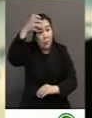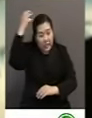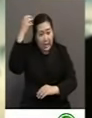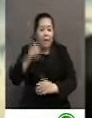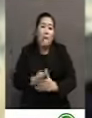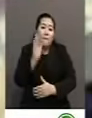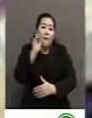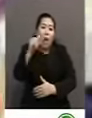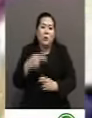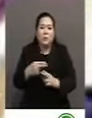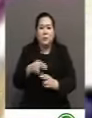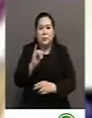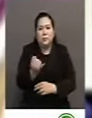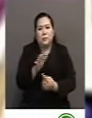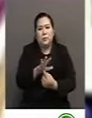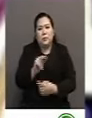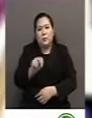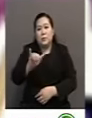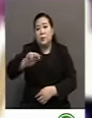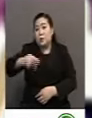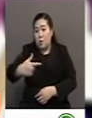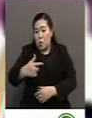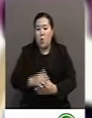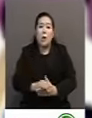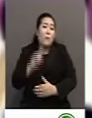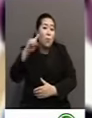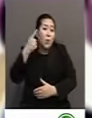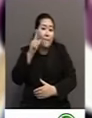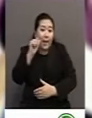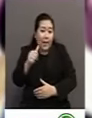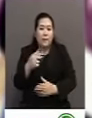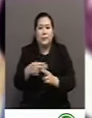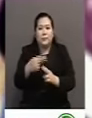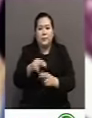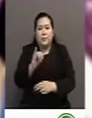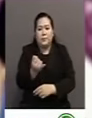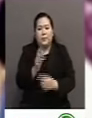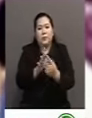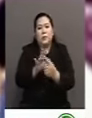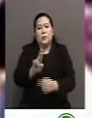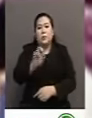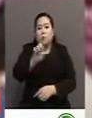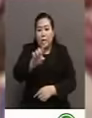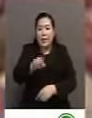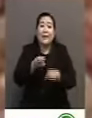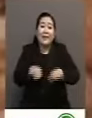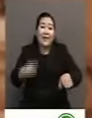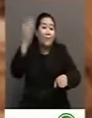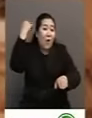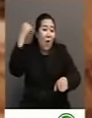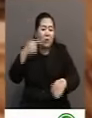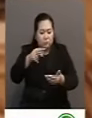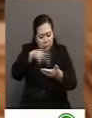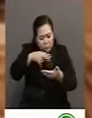นายจันยงสุทธิผลส่วนมารดาชื่อว่านางจุรีสุทธิผลค่ะในวัยเด็กมักจะค้นคว้าหาความรู้ด้านธรรม